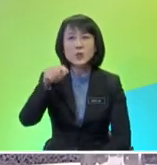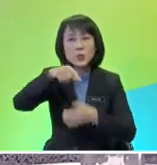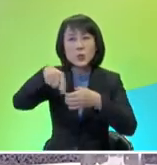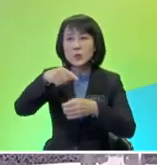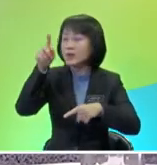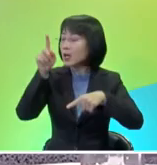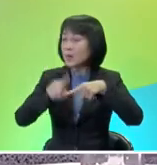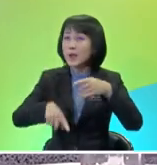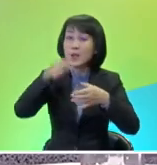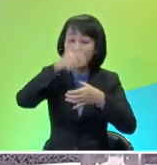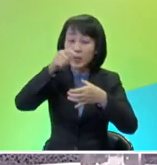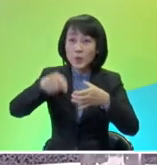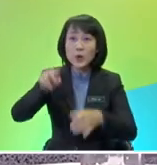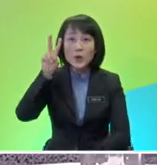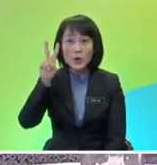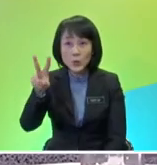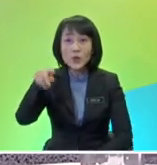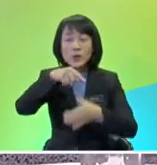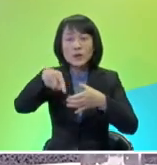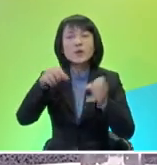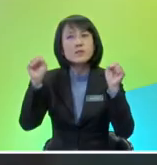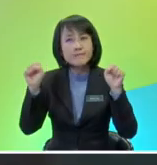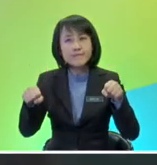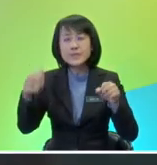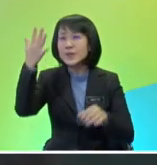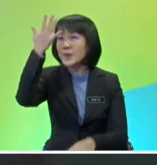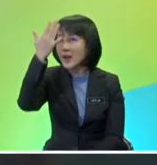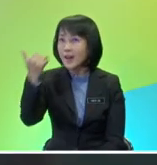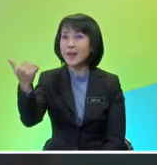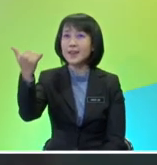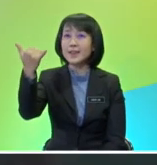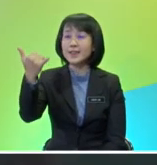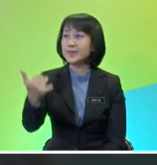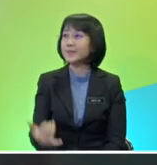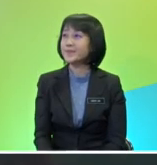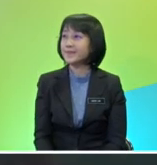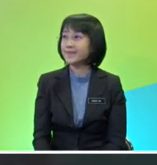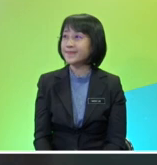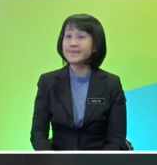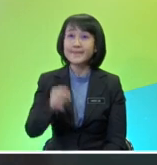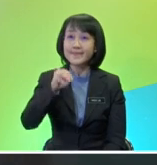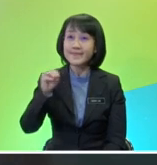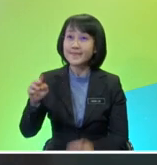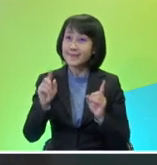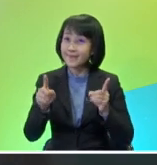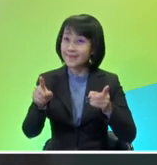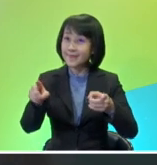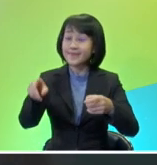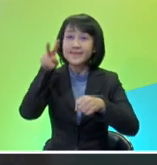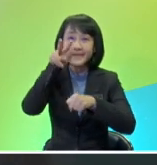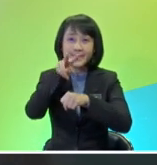baru susu daripada tin tu keluar. Kenapa ya, cikgu? Okey. Murid-murid yang sedang berada di rumah, yang sedang